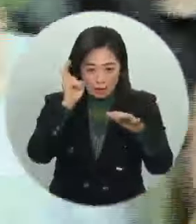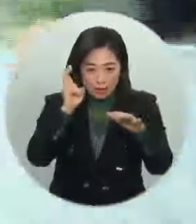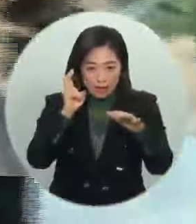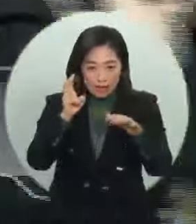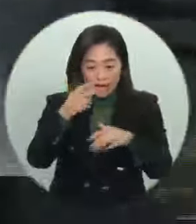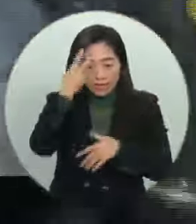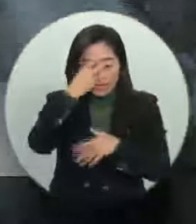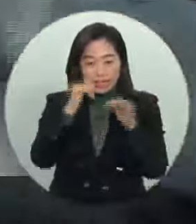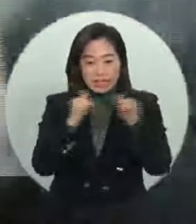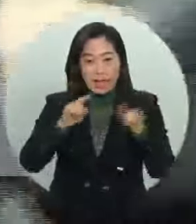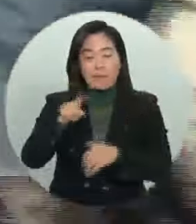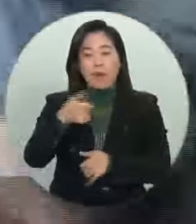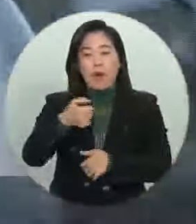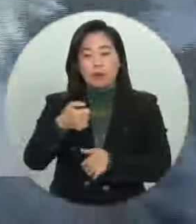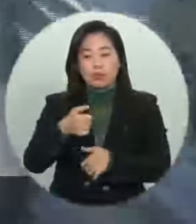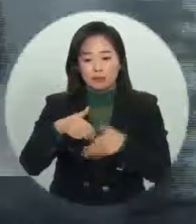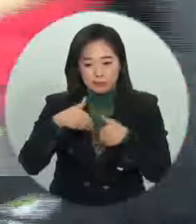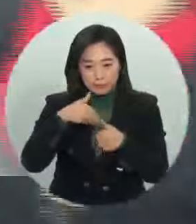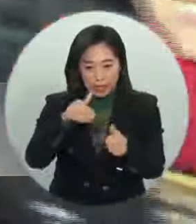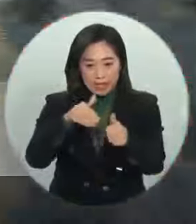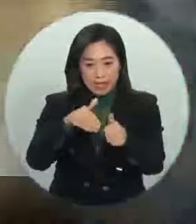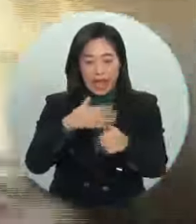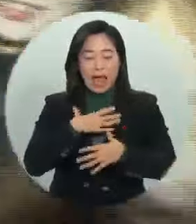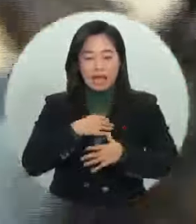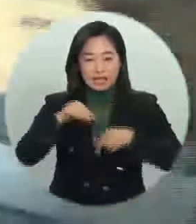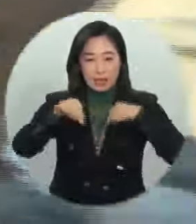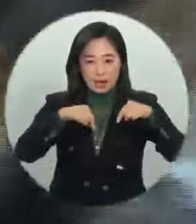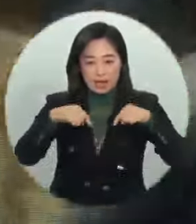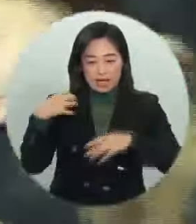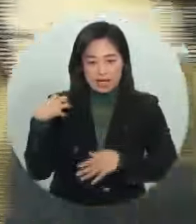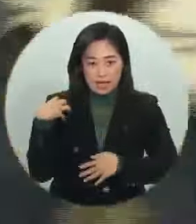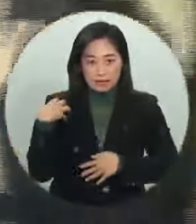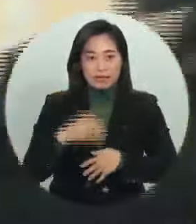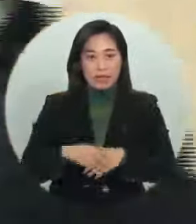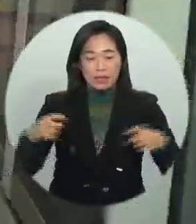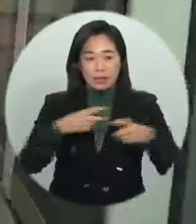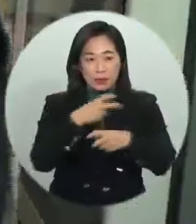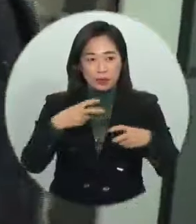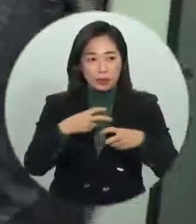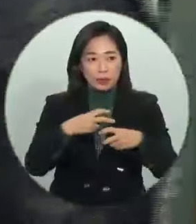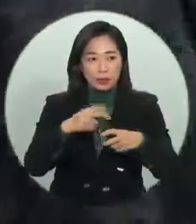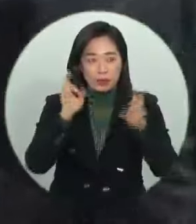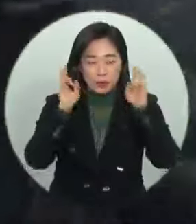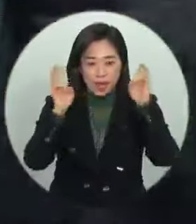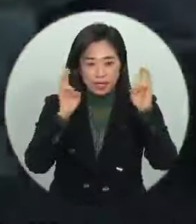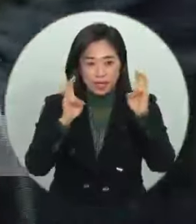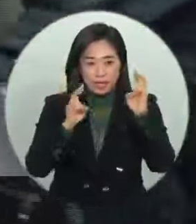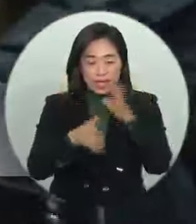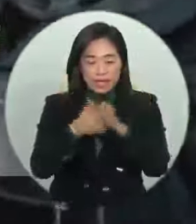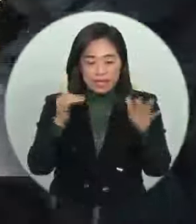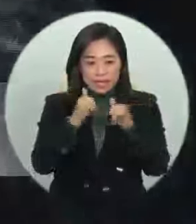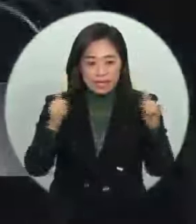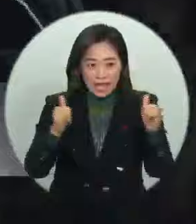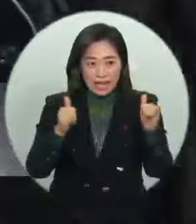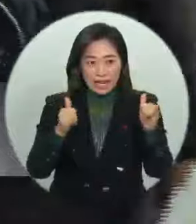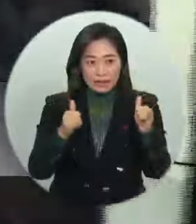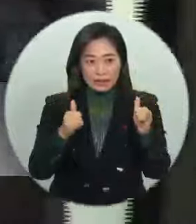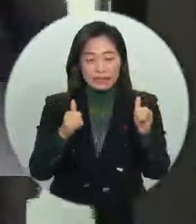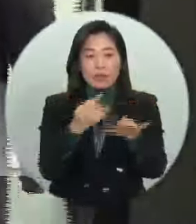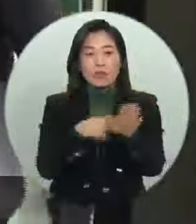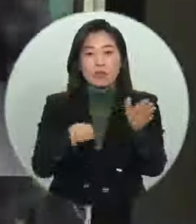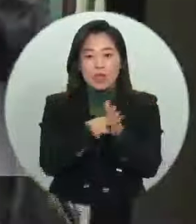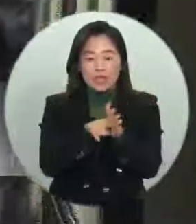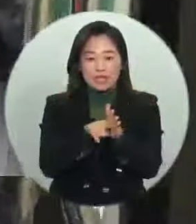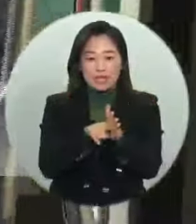경찰관 150여 명을 배치해 안전관리에 나섰습니다. 광주교통공사는 타종식 행사에 참여하는 시민들을 위해 지하철을 새벽